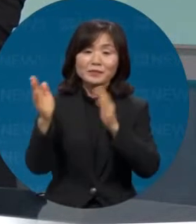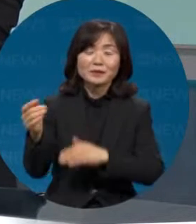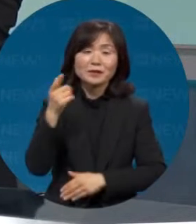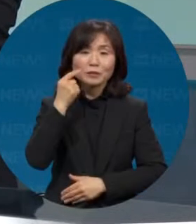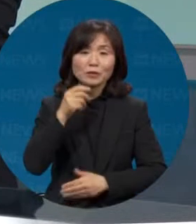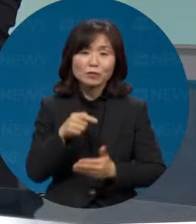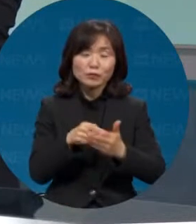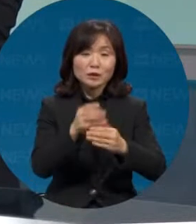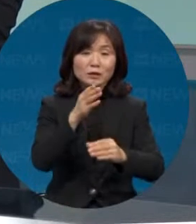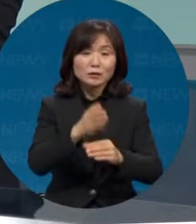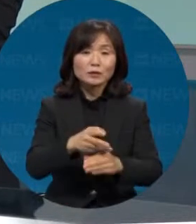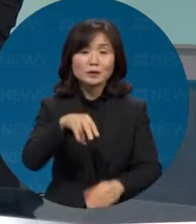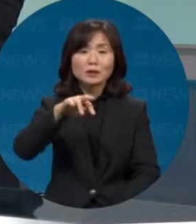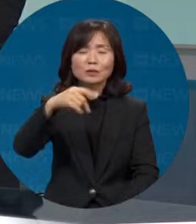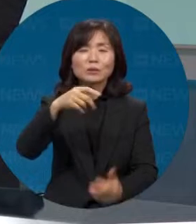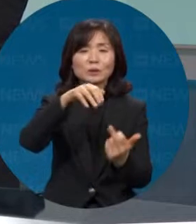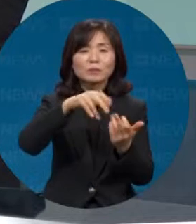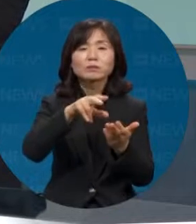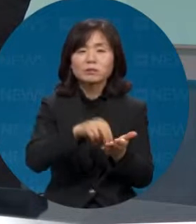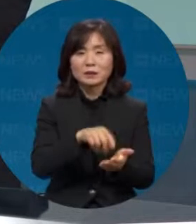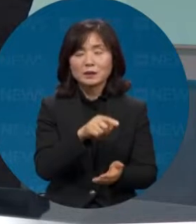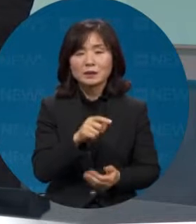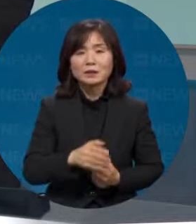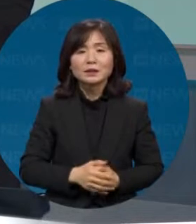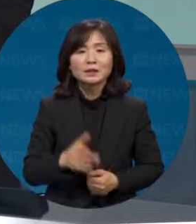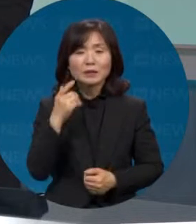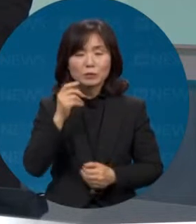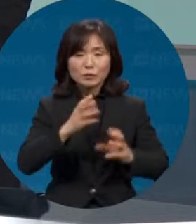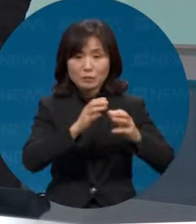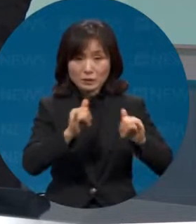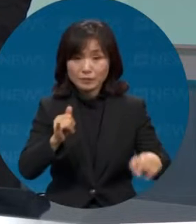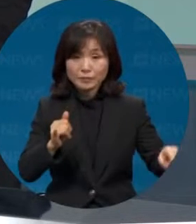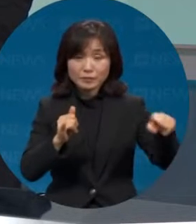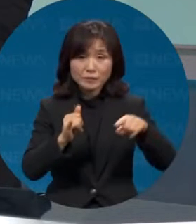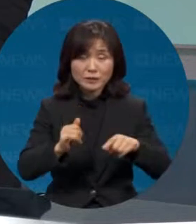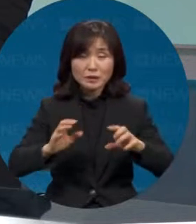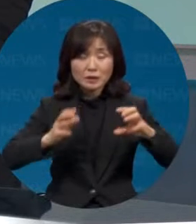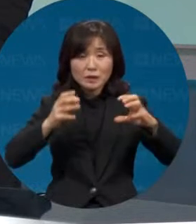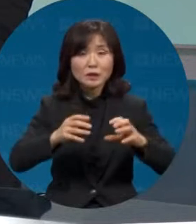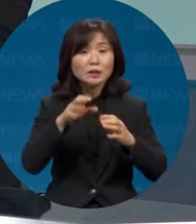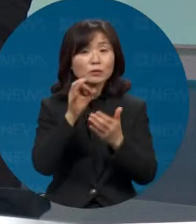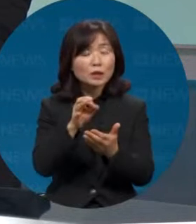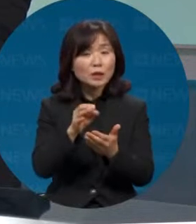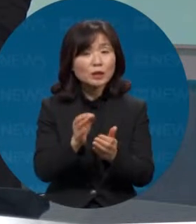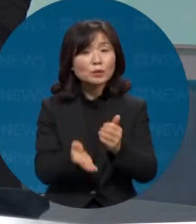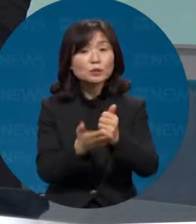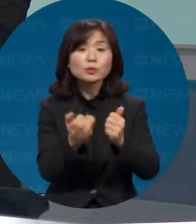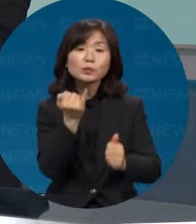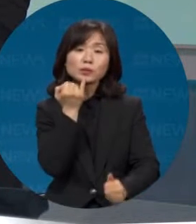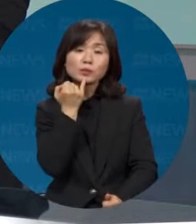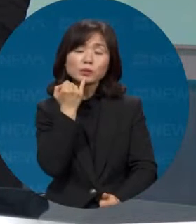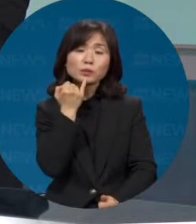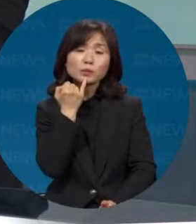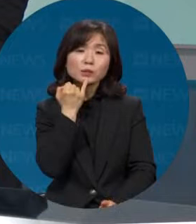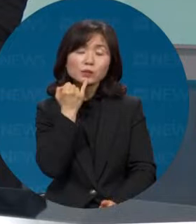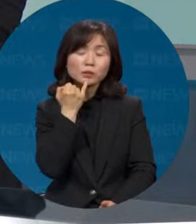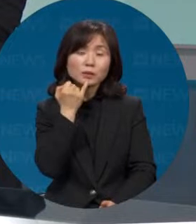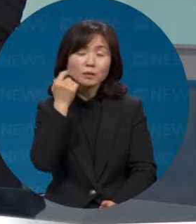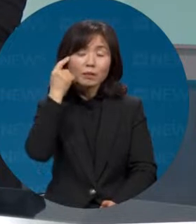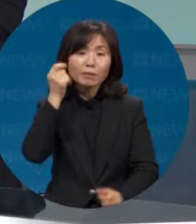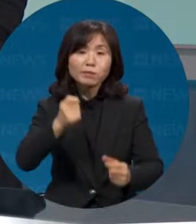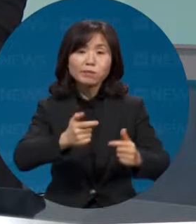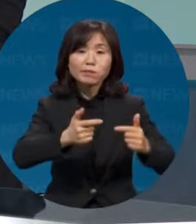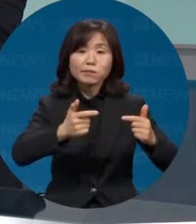추진되고 있는 이사도 강산 문젠데 일본 국민들 사이에서 이 세계유산에 추천한 것이 적절하다 이런 식으로 여러 이 좀 강력해지고